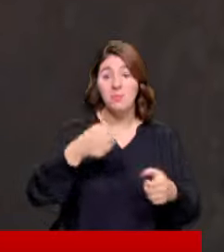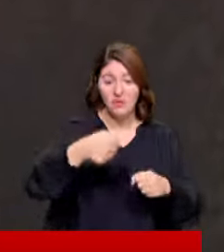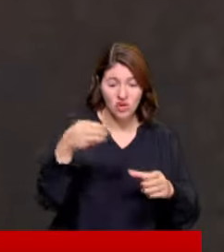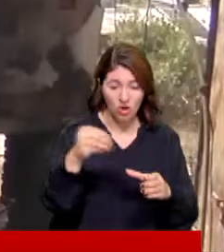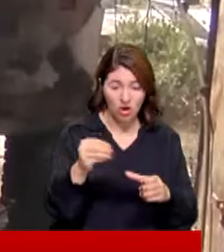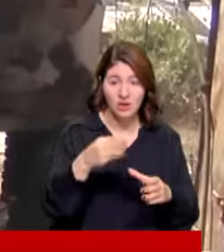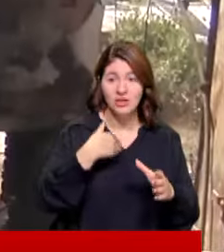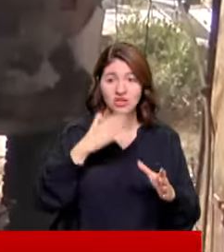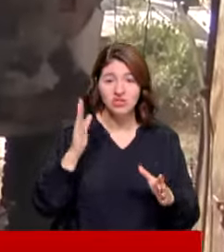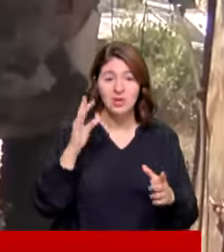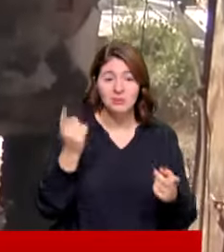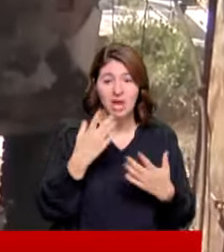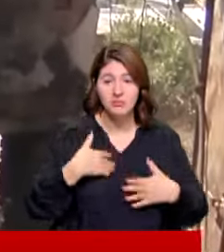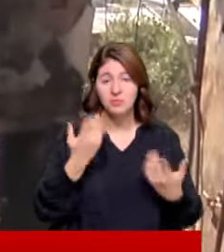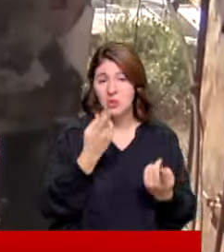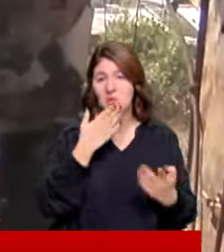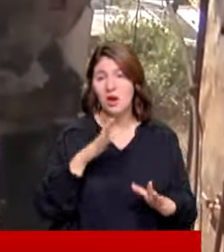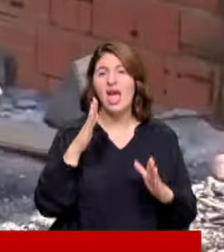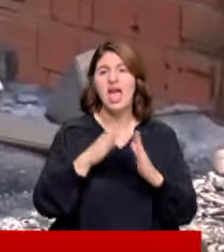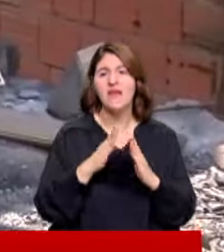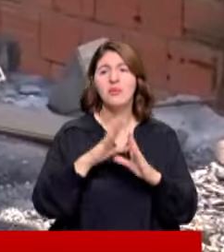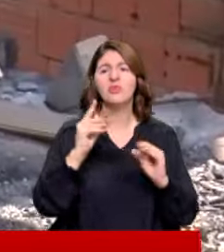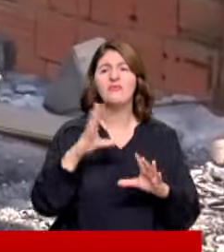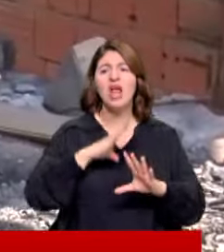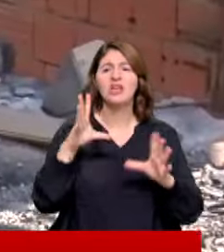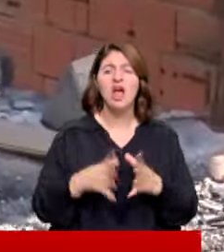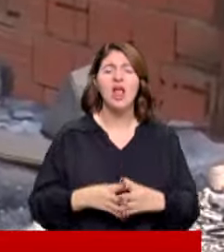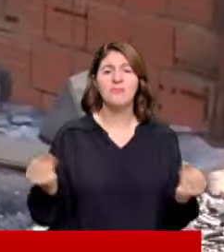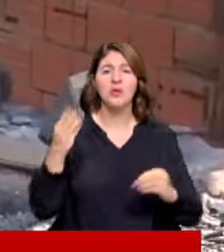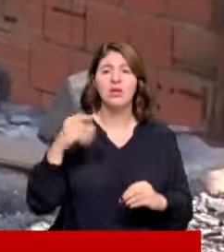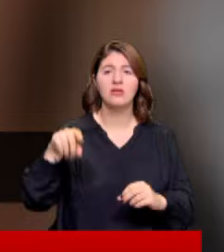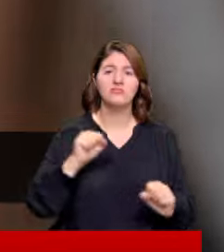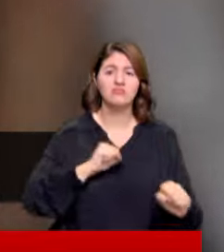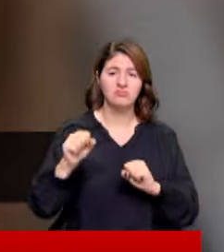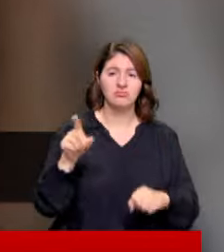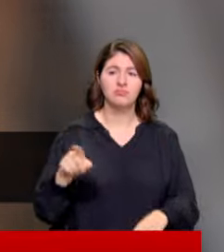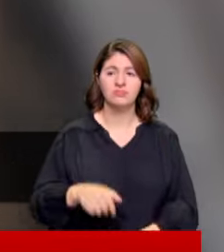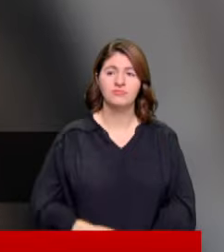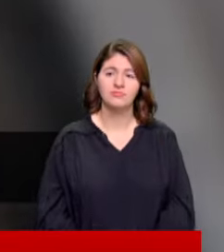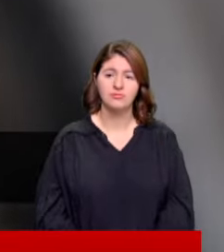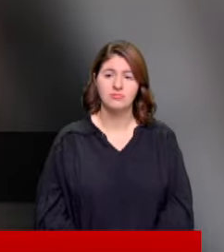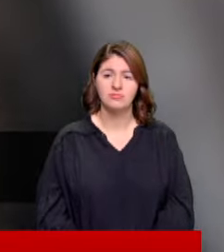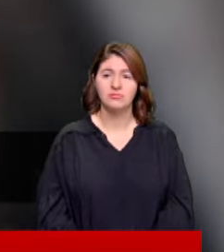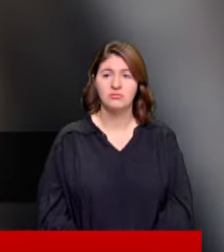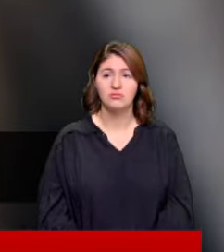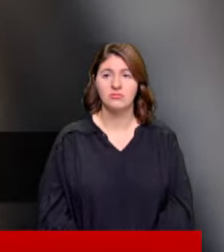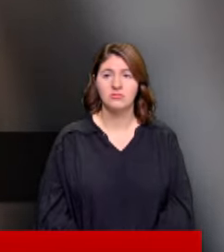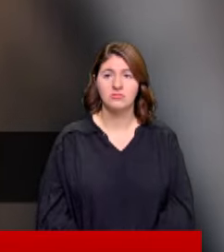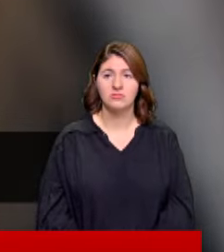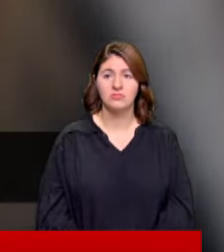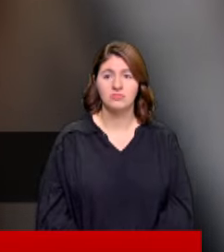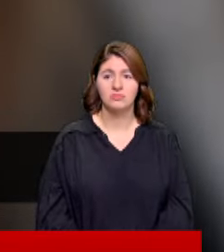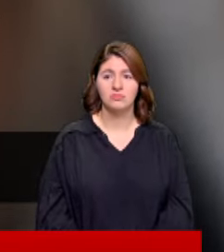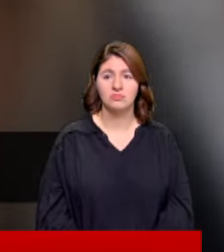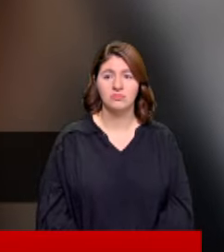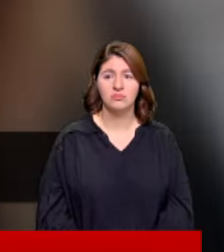bir şey. Yangında evlerini, tüm varlıklarını kaybedenler tepkili. Her şeylerim yandı benim. Gerçekten yandı. Bir